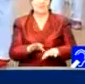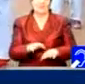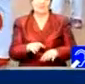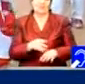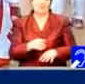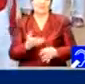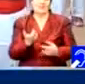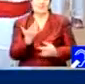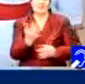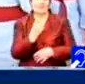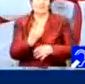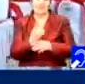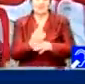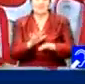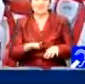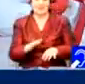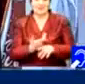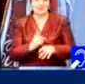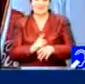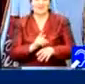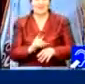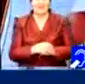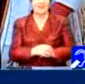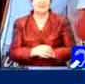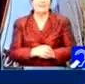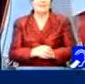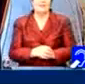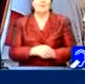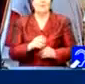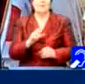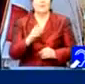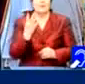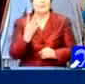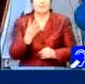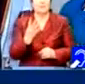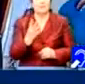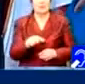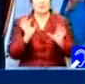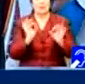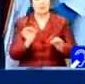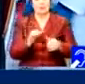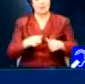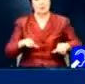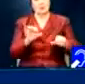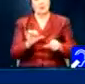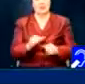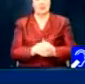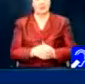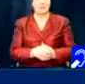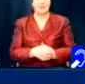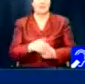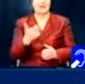уже несколько первых мест, и это достижение. Arbitrii au stat cu ochii în patru pentru a juriza corect pe micii sportivi. Se uită